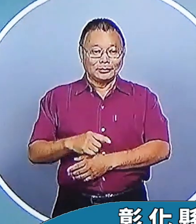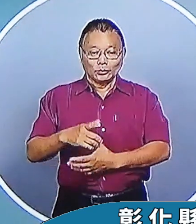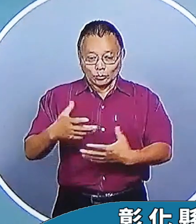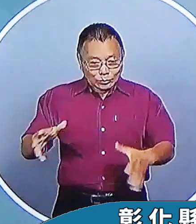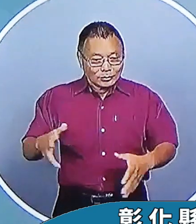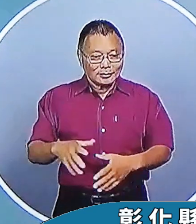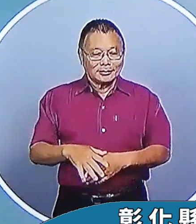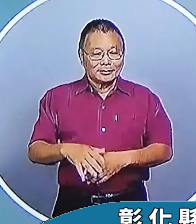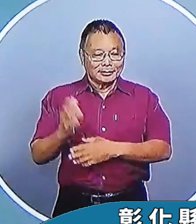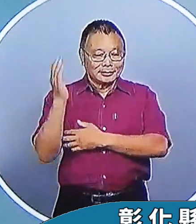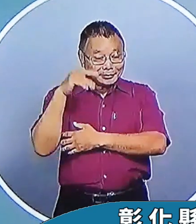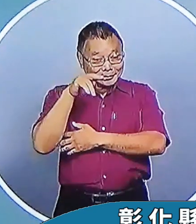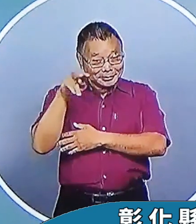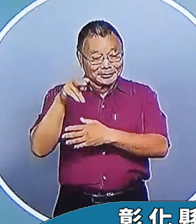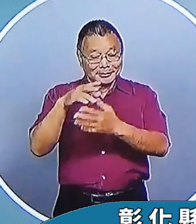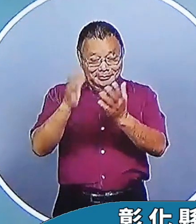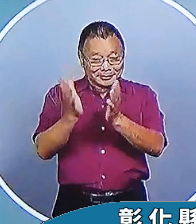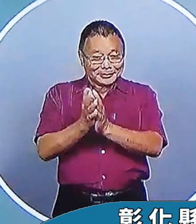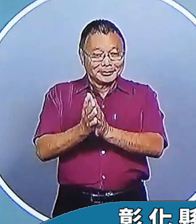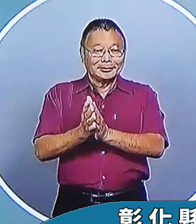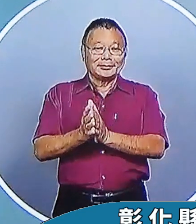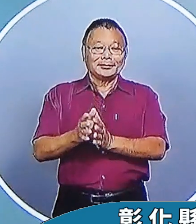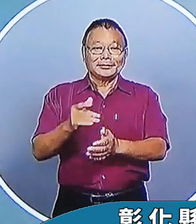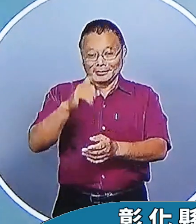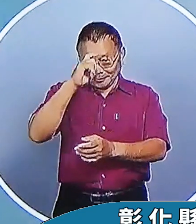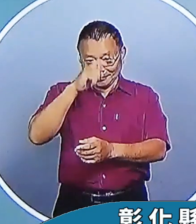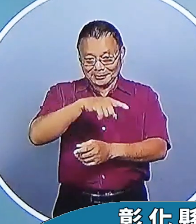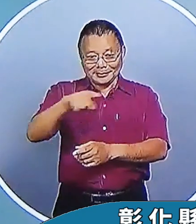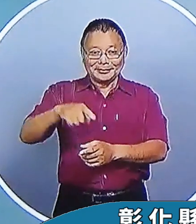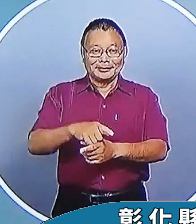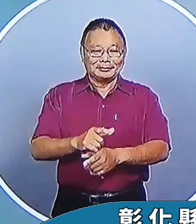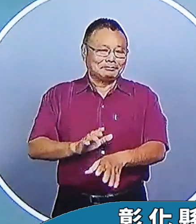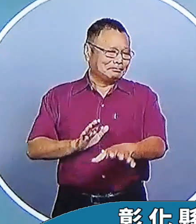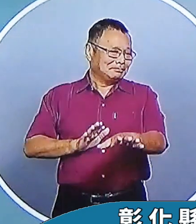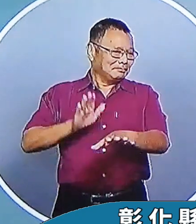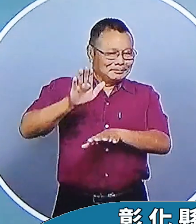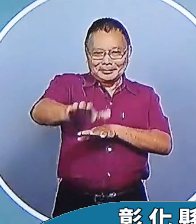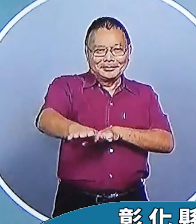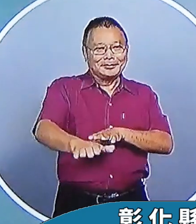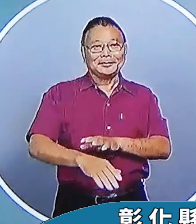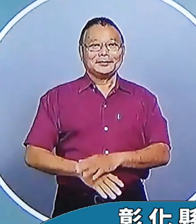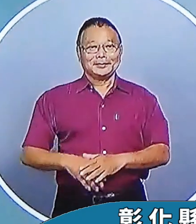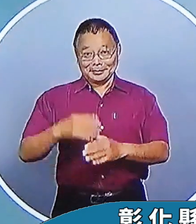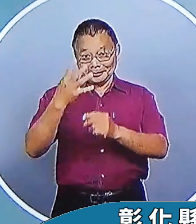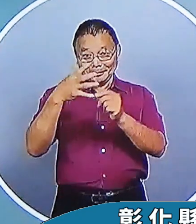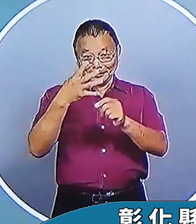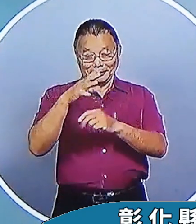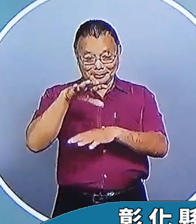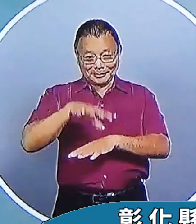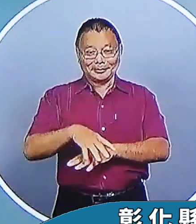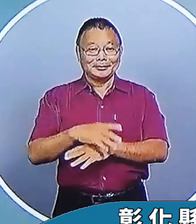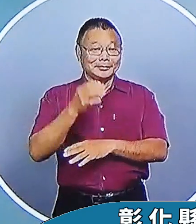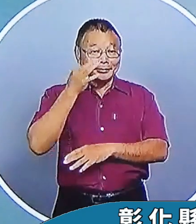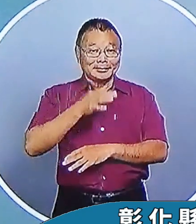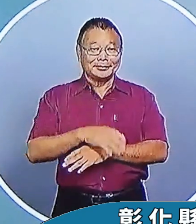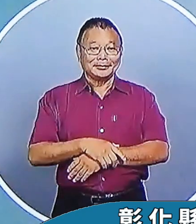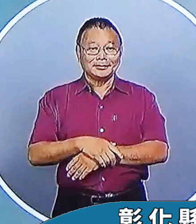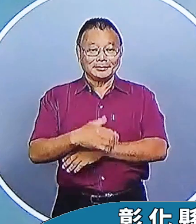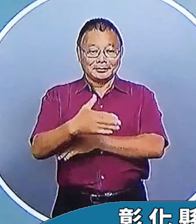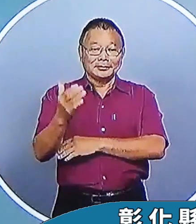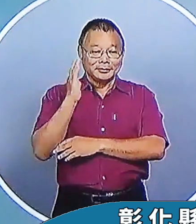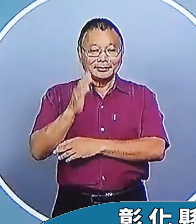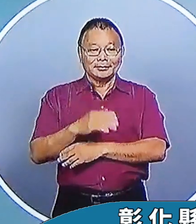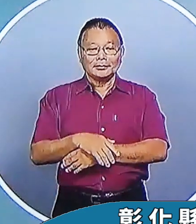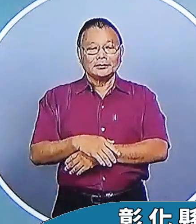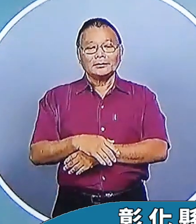真侪真好的一寡政见，希望会当予彰化大步向前行。咱知影这4年内底，彰化关键